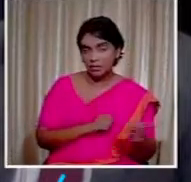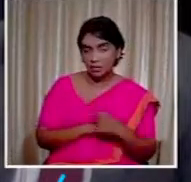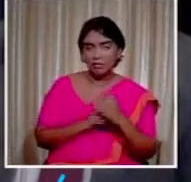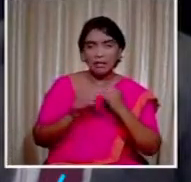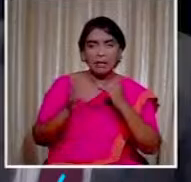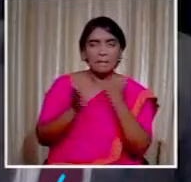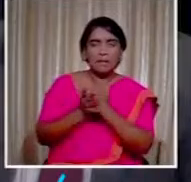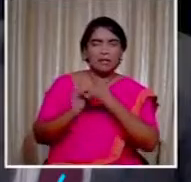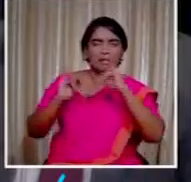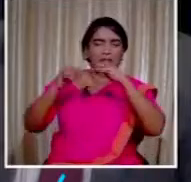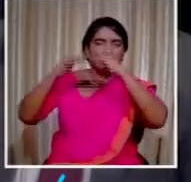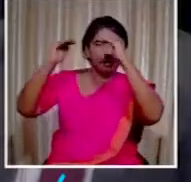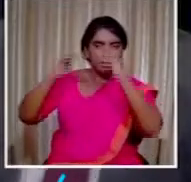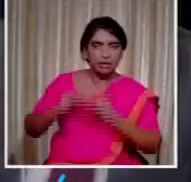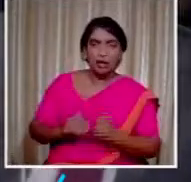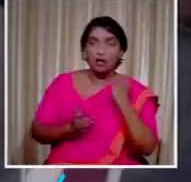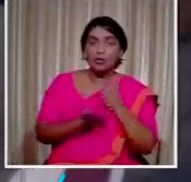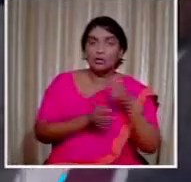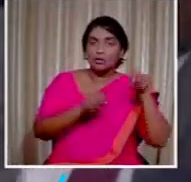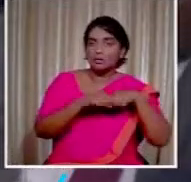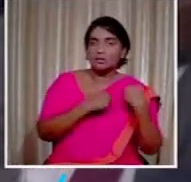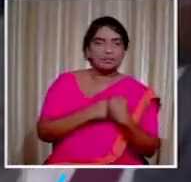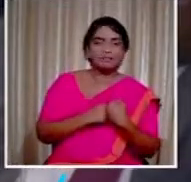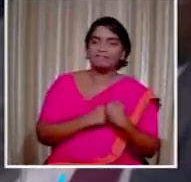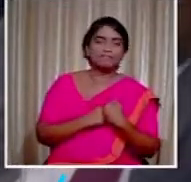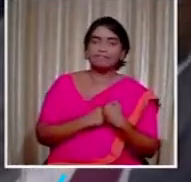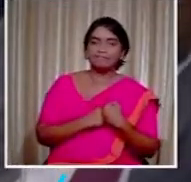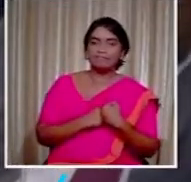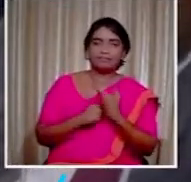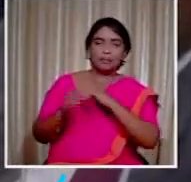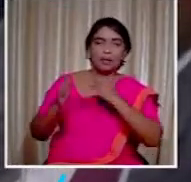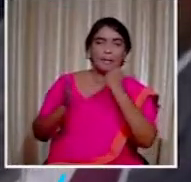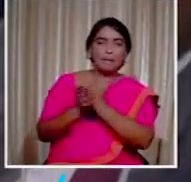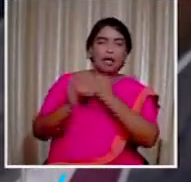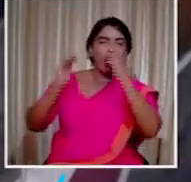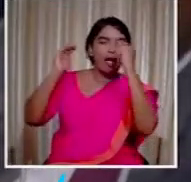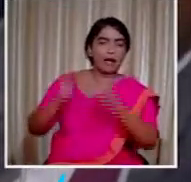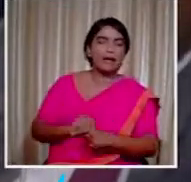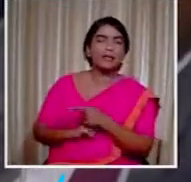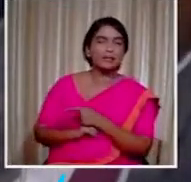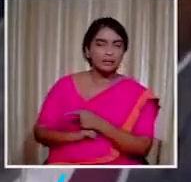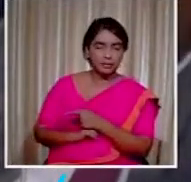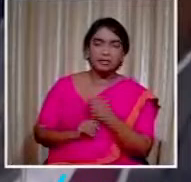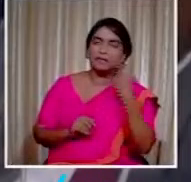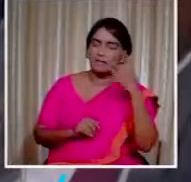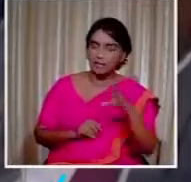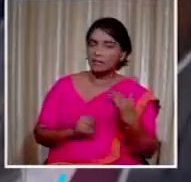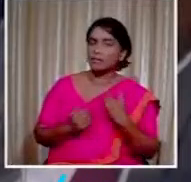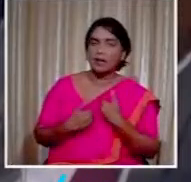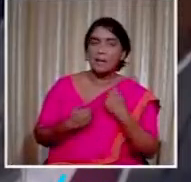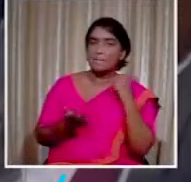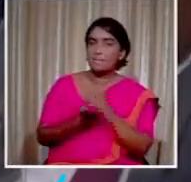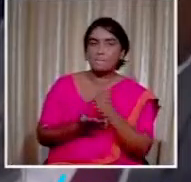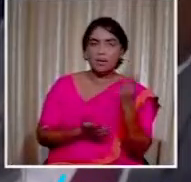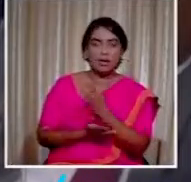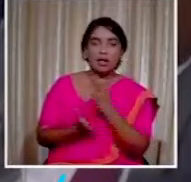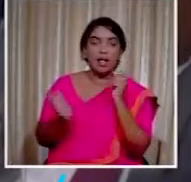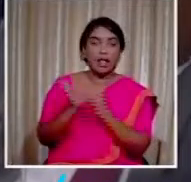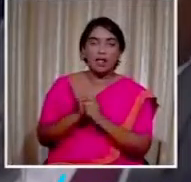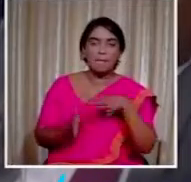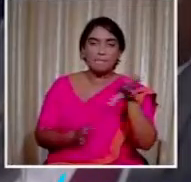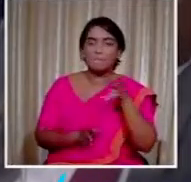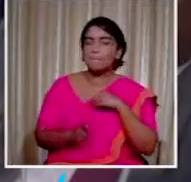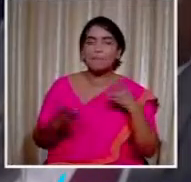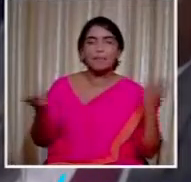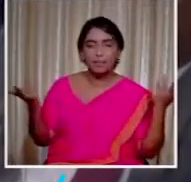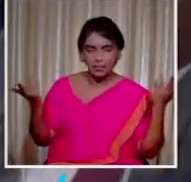හෙළුවට පස්සේ ඒ මූල්‍ය සමාගම කිව්වා ෆිච් රේටින්ග්ස් වලින් මේක තව රවුන්ඩ් රේට් කරලා තියෙන්නේ ඒ නිසා අපිට මේ බැංකු දෙකේ ණයවර ලිපි පිළිගන්න බෑ